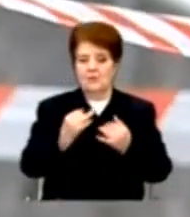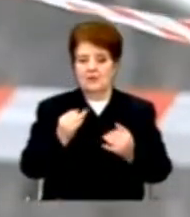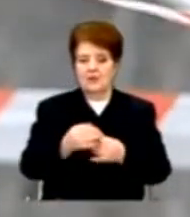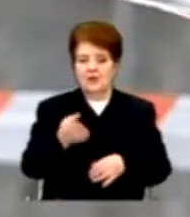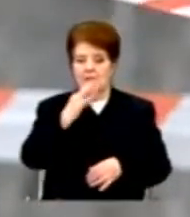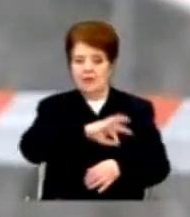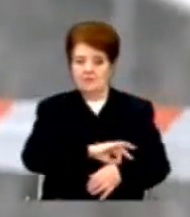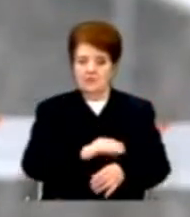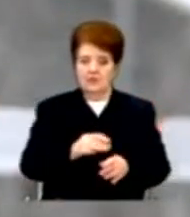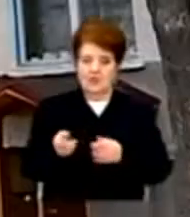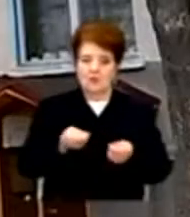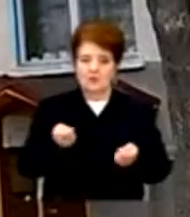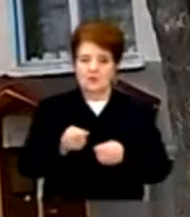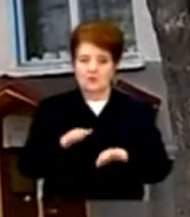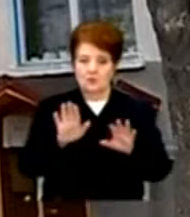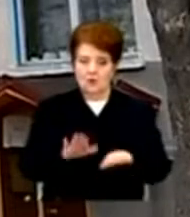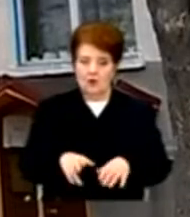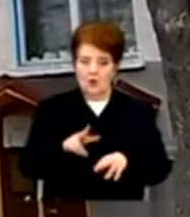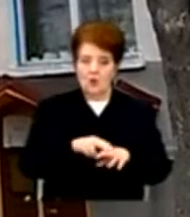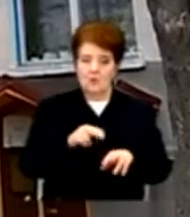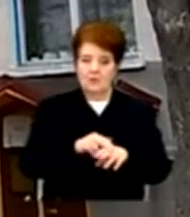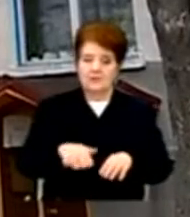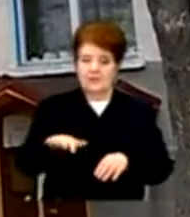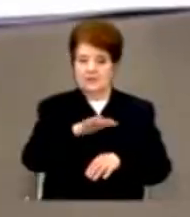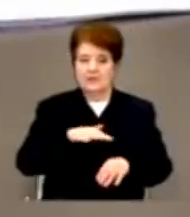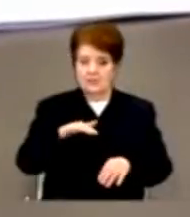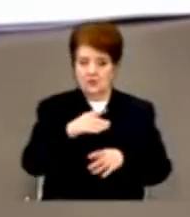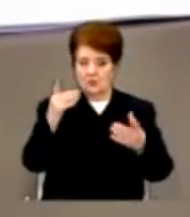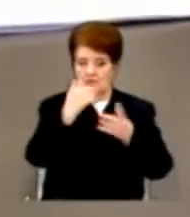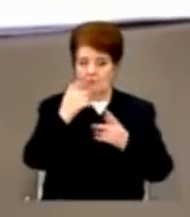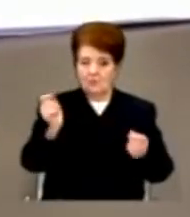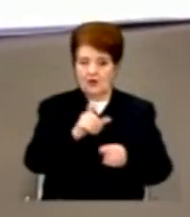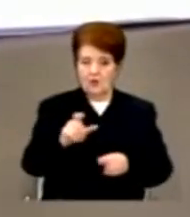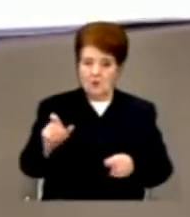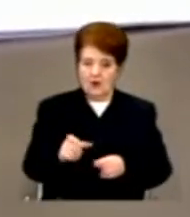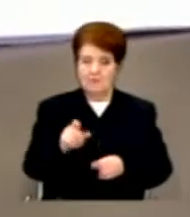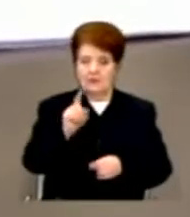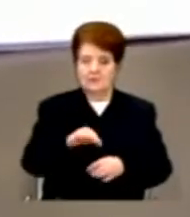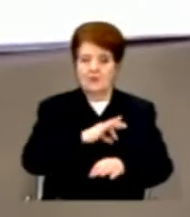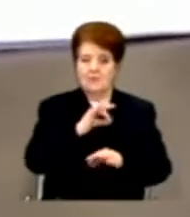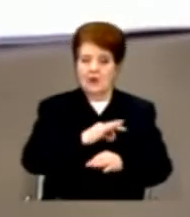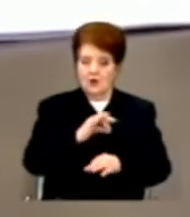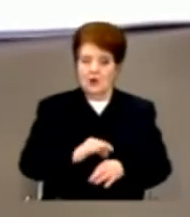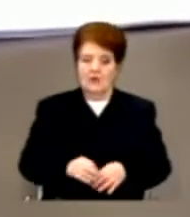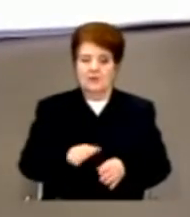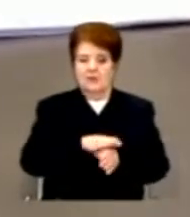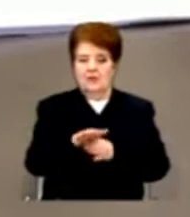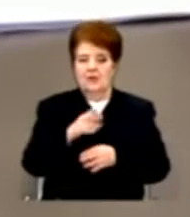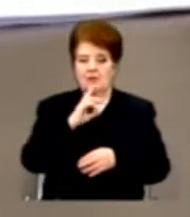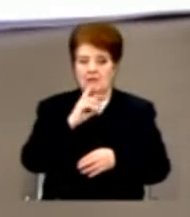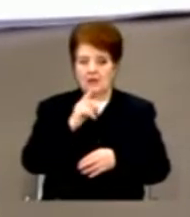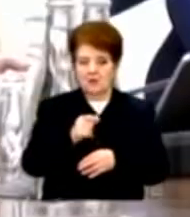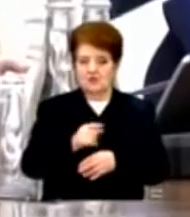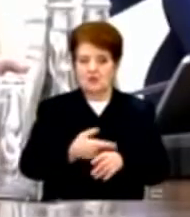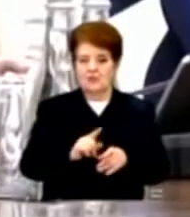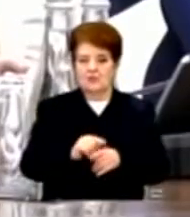a autorităților publice locale cu polițiștii de sector pentru informarea oamenilor despre pericolele exploatării greșite a